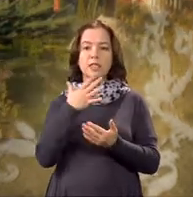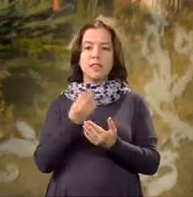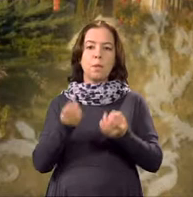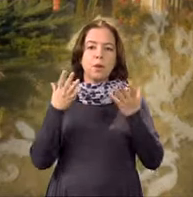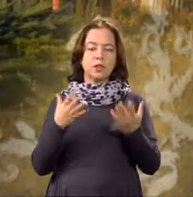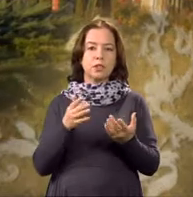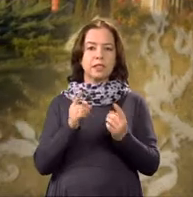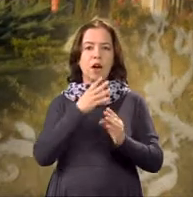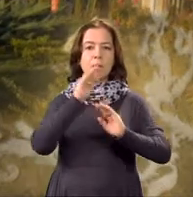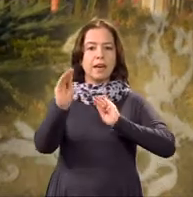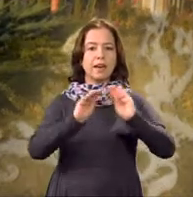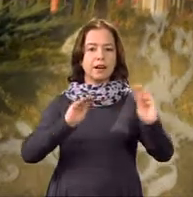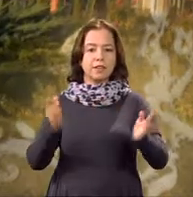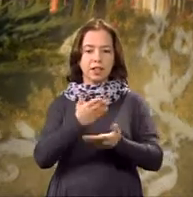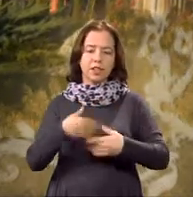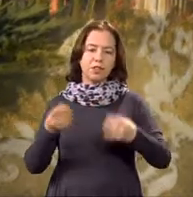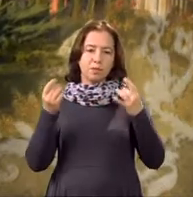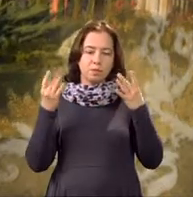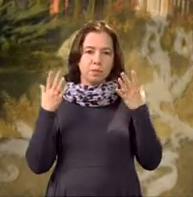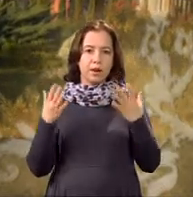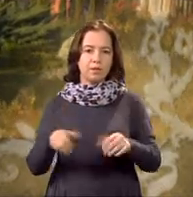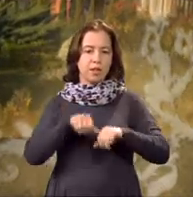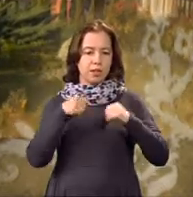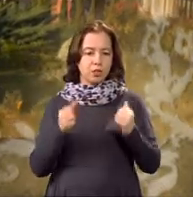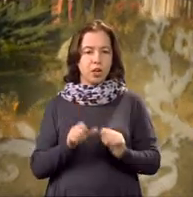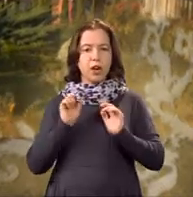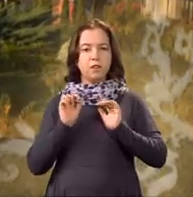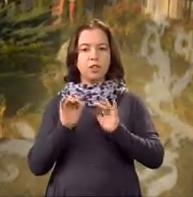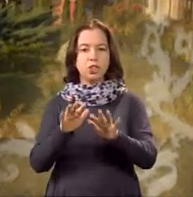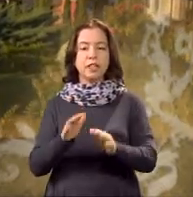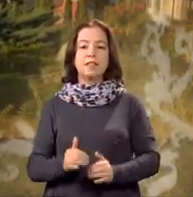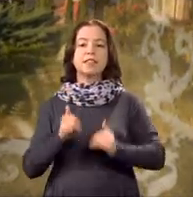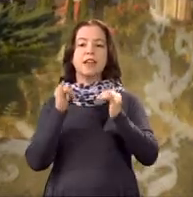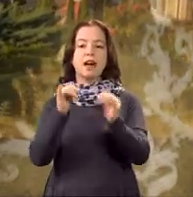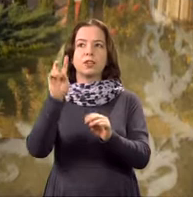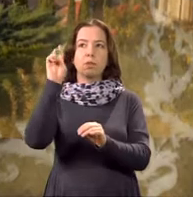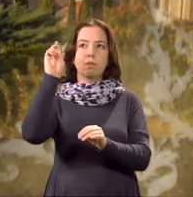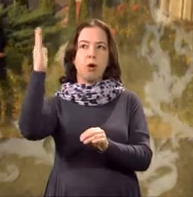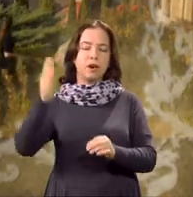прикрасою наших простих, щирих вчинків заради Бога.